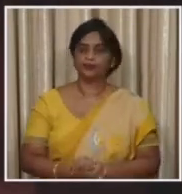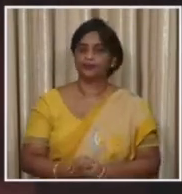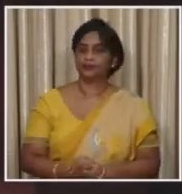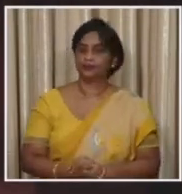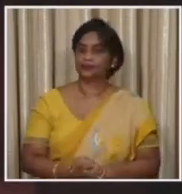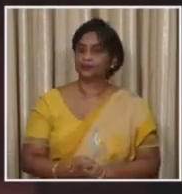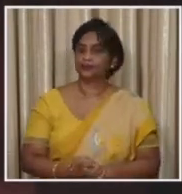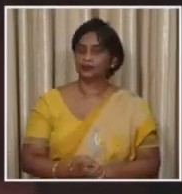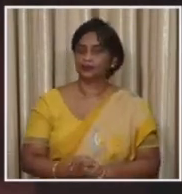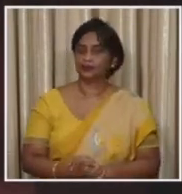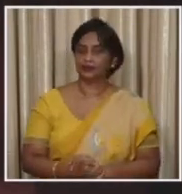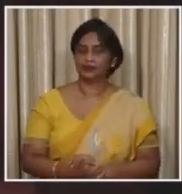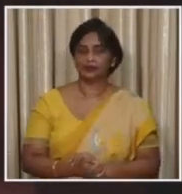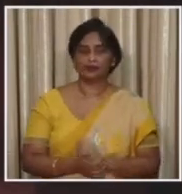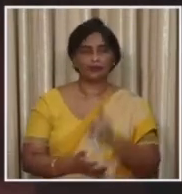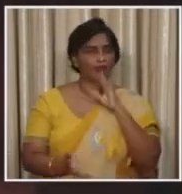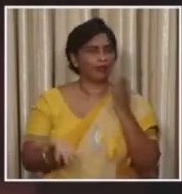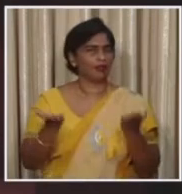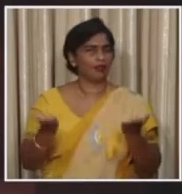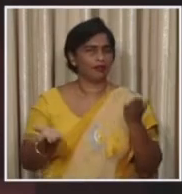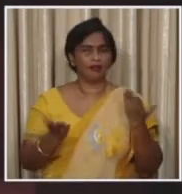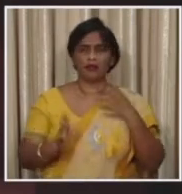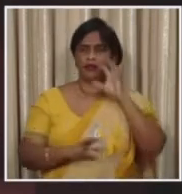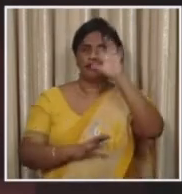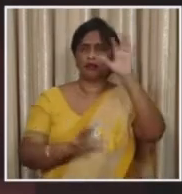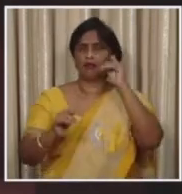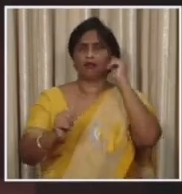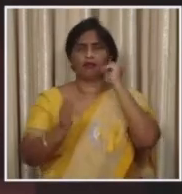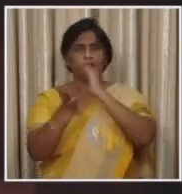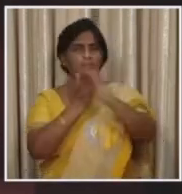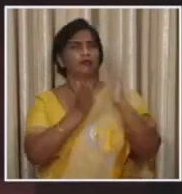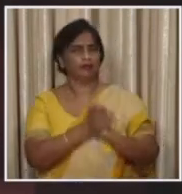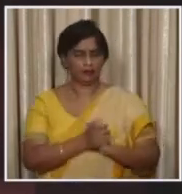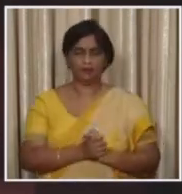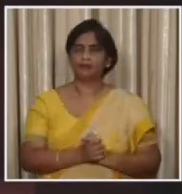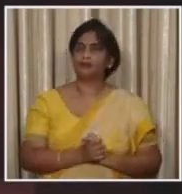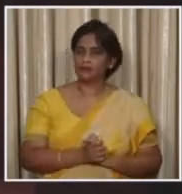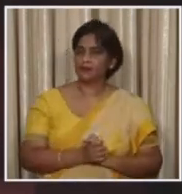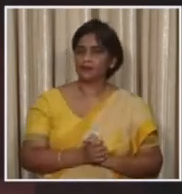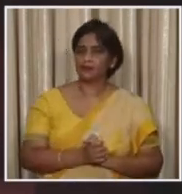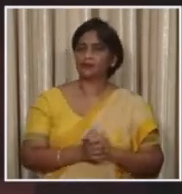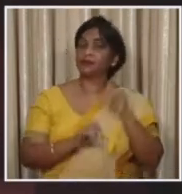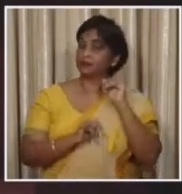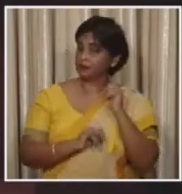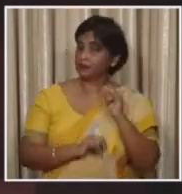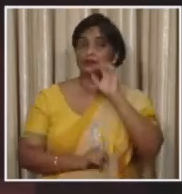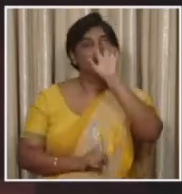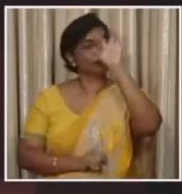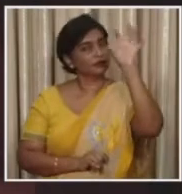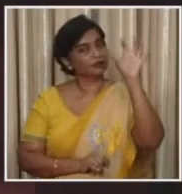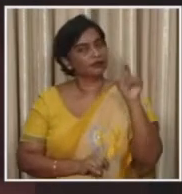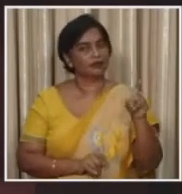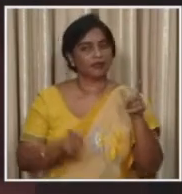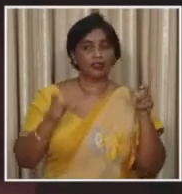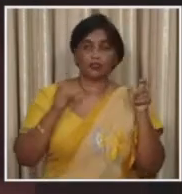ඒ කියන්නේ අසමබර ආකාරයට රටවල් වලට සැලකීම. එතකොට යම් යම් රටවල්